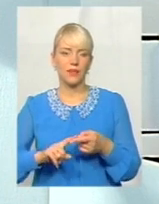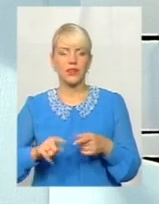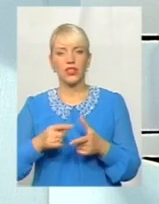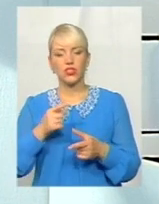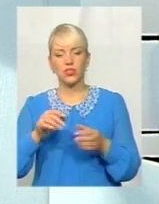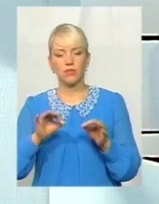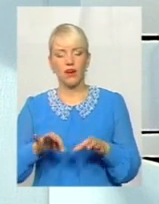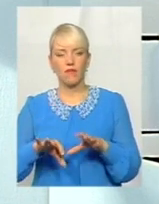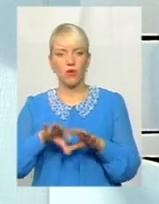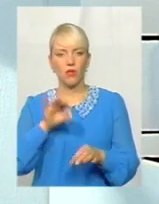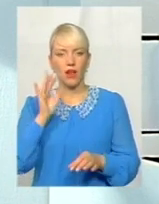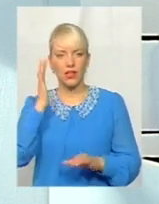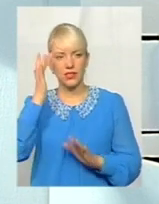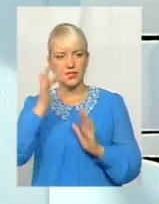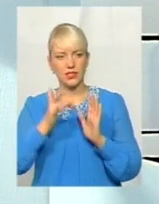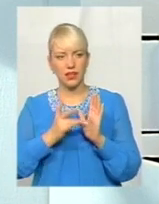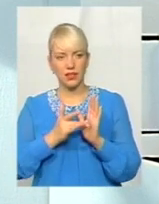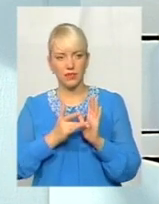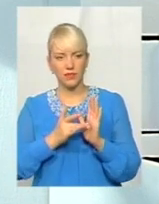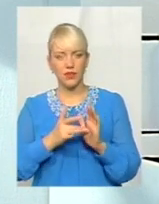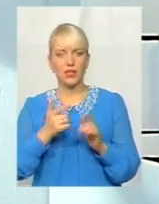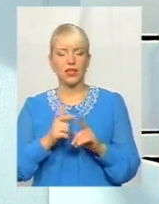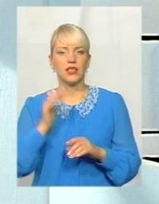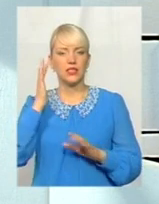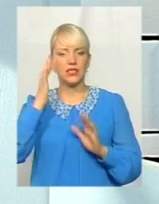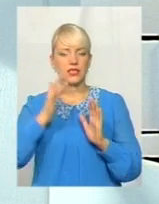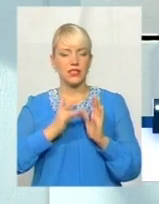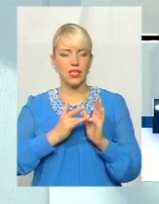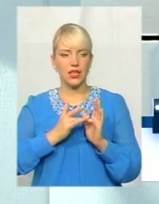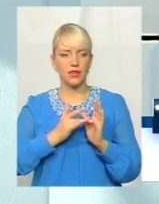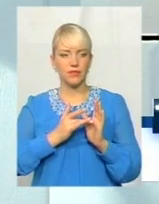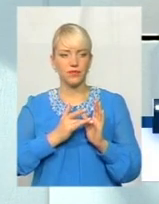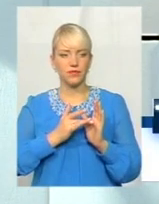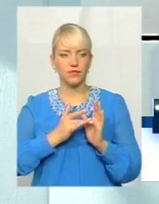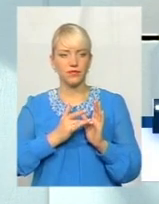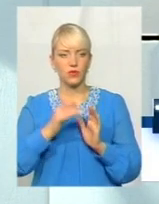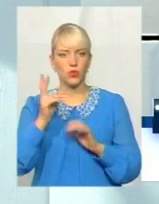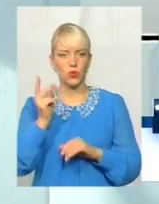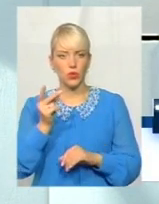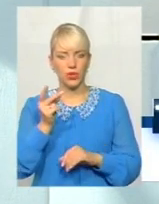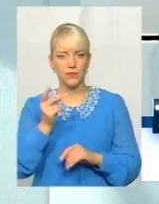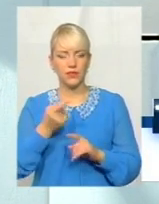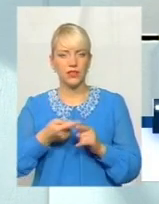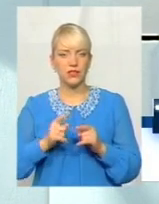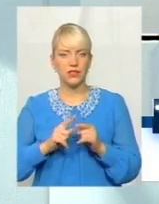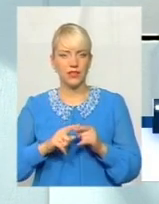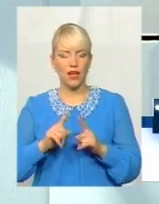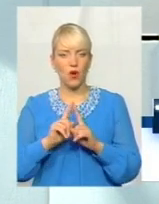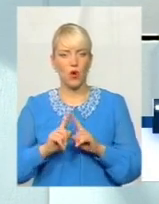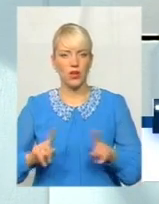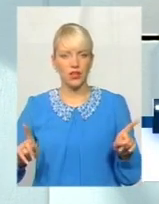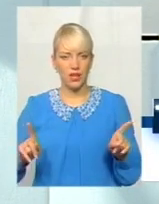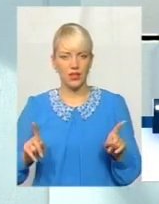правильно обрали ціль. Ціль із 17 цілей сталого розвитку. Другий критерій – це